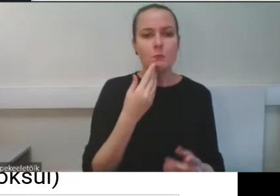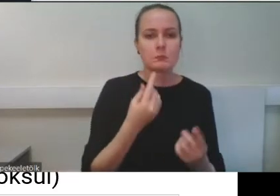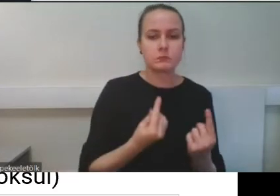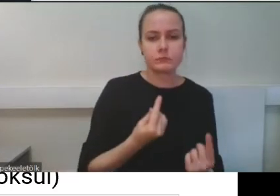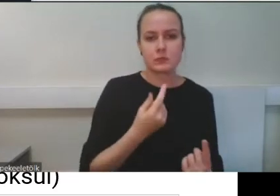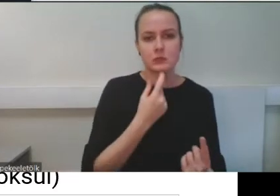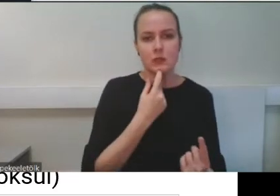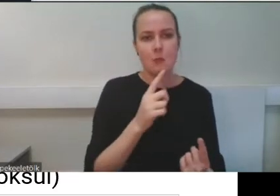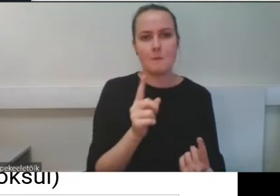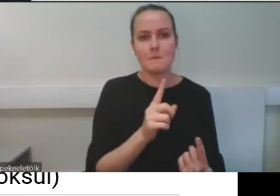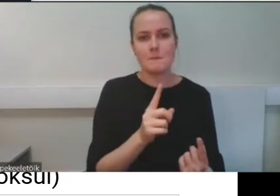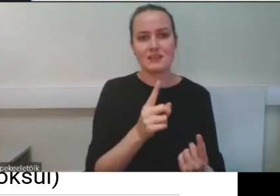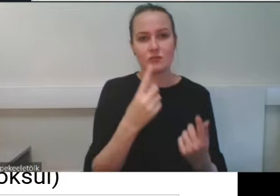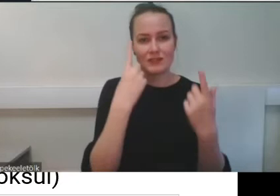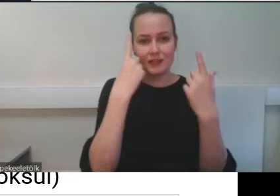teenust